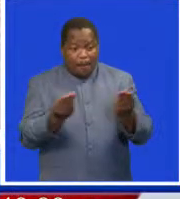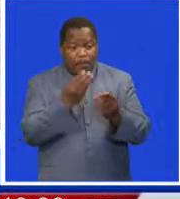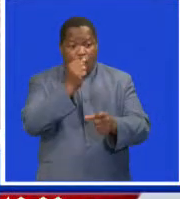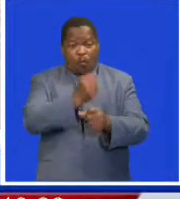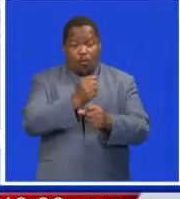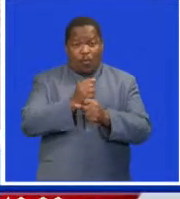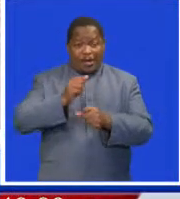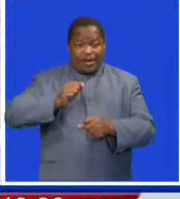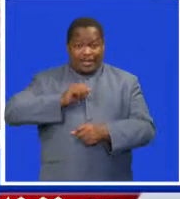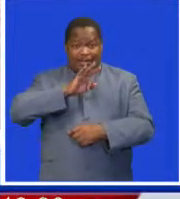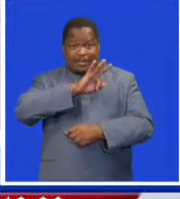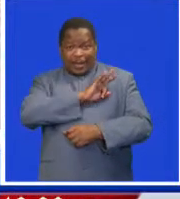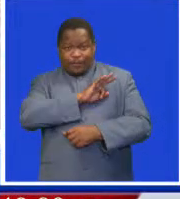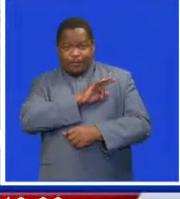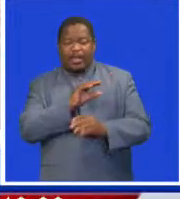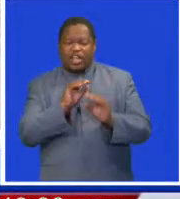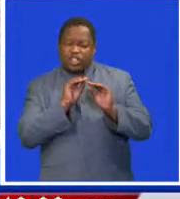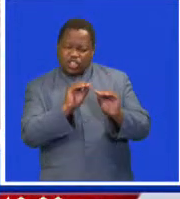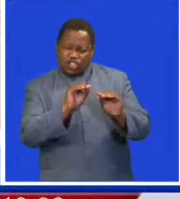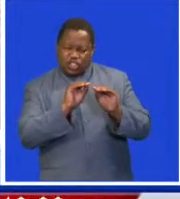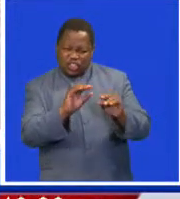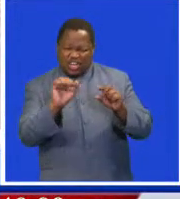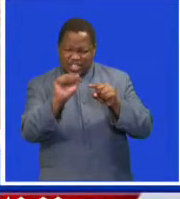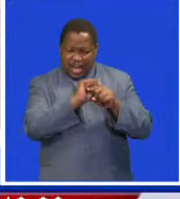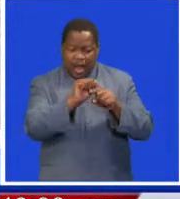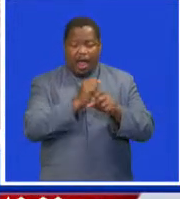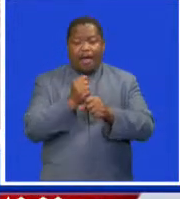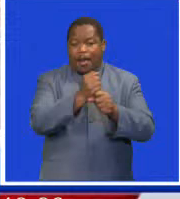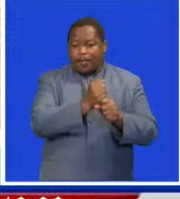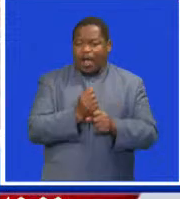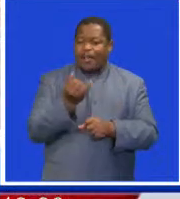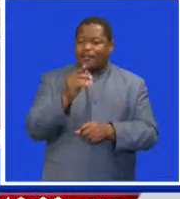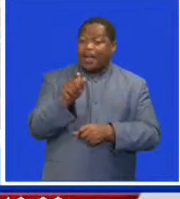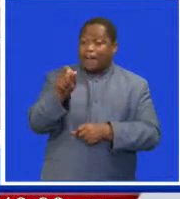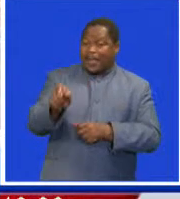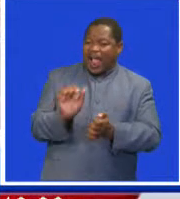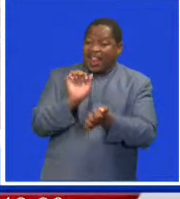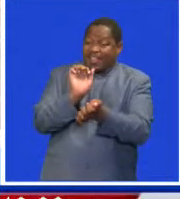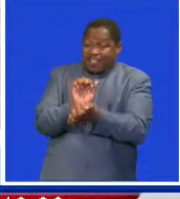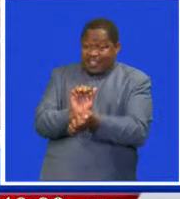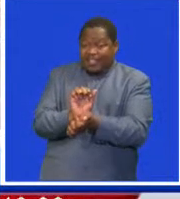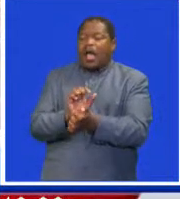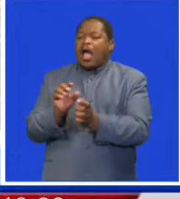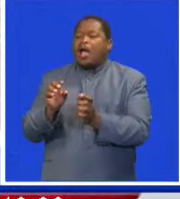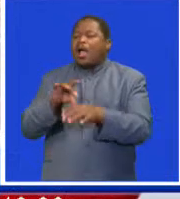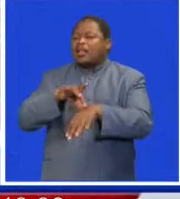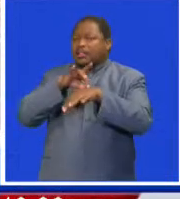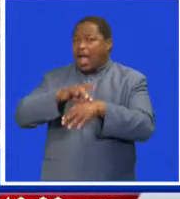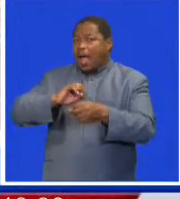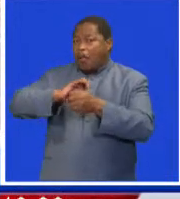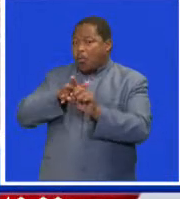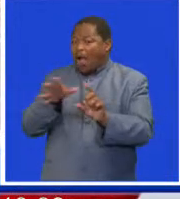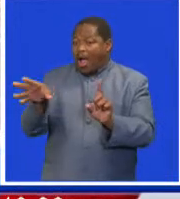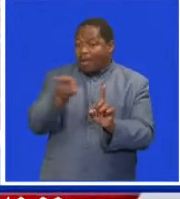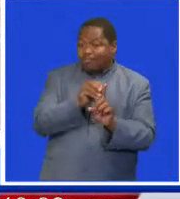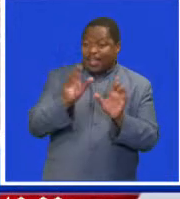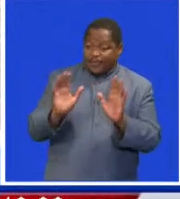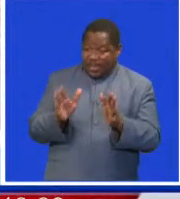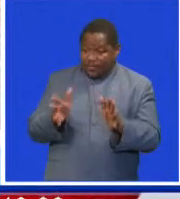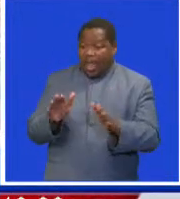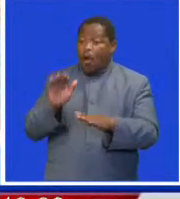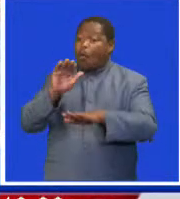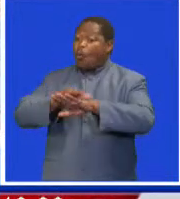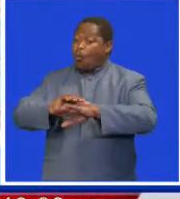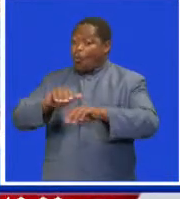ngaphandle kwekumecwaya. Kanloku kuvakele ngalokukhulumela lohlangothi igugu lethu Dlamini lochazele ukuthi bonesi kulomnyango sebafundisiwe